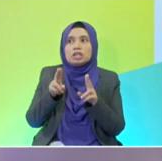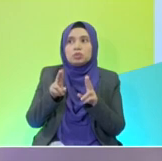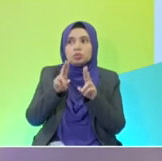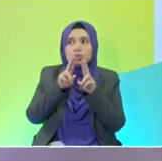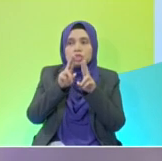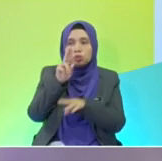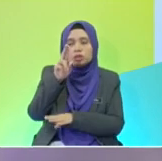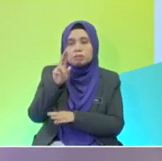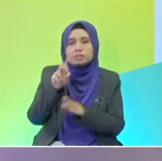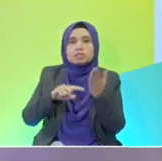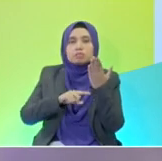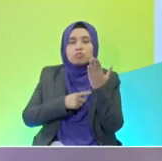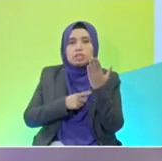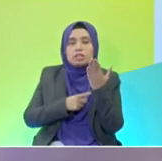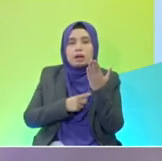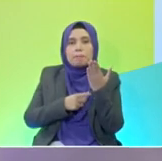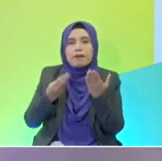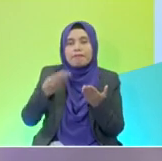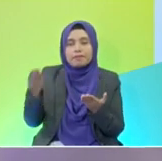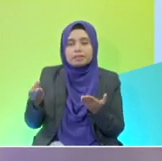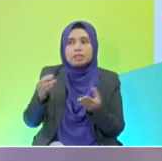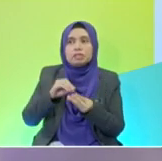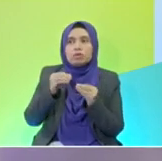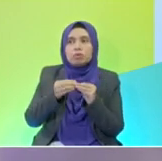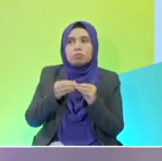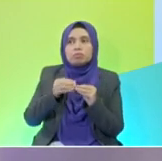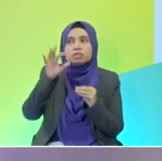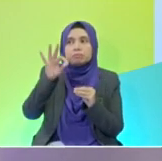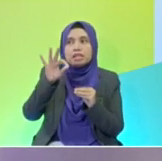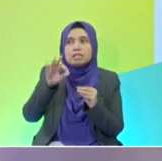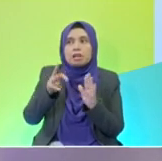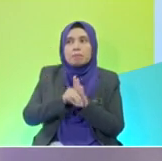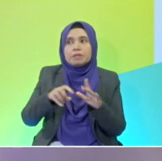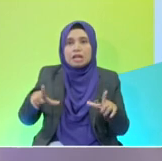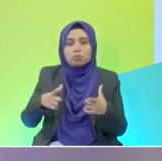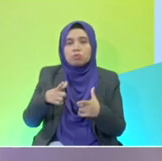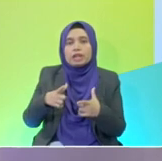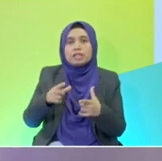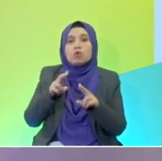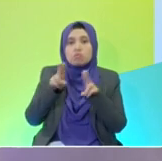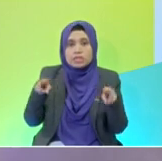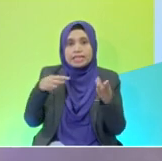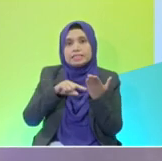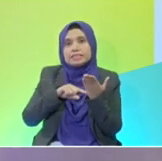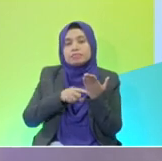uji lari jadi dekat sini Sebenarnya menunjukkan kece murid itu sendiri sangat